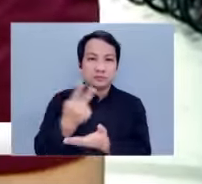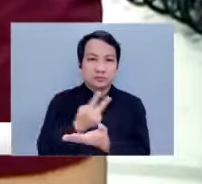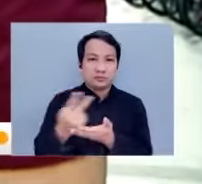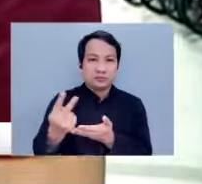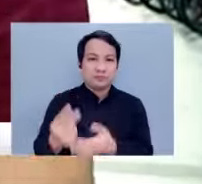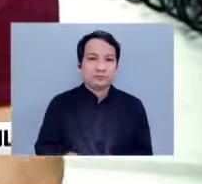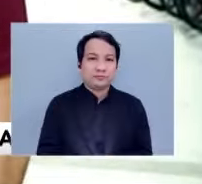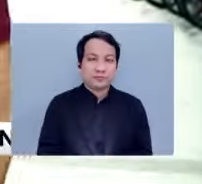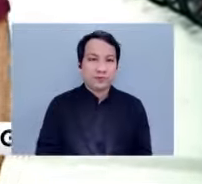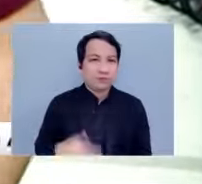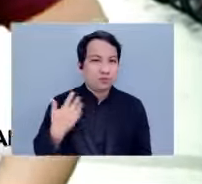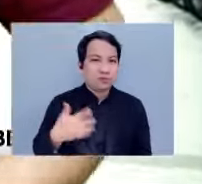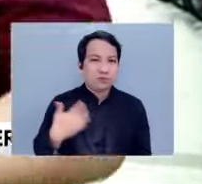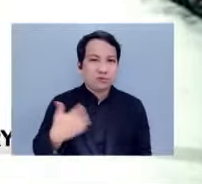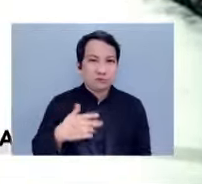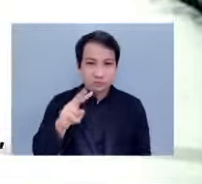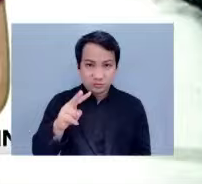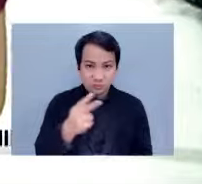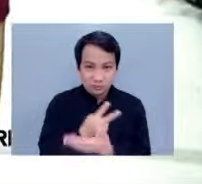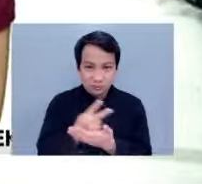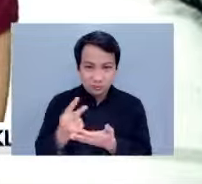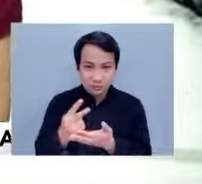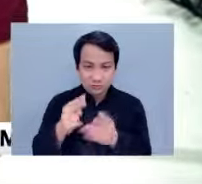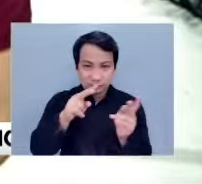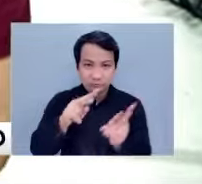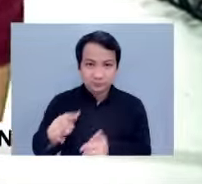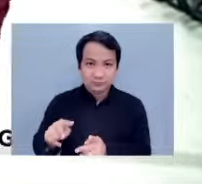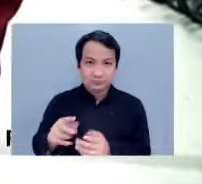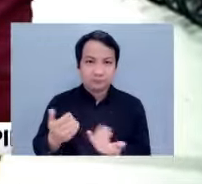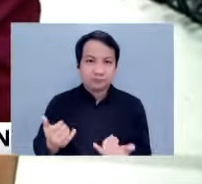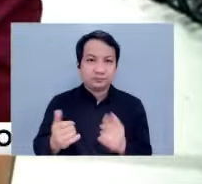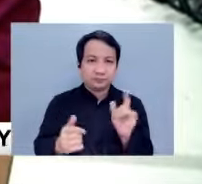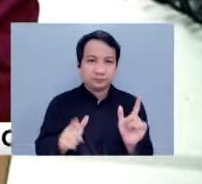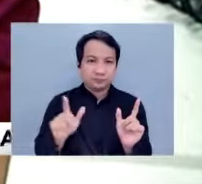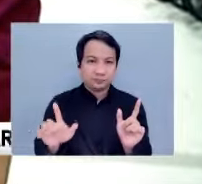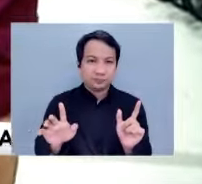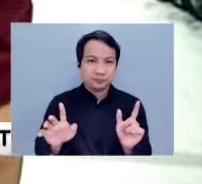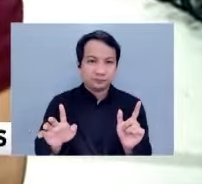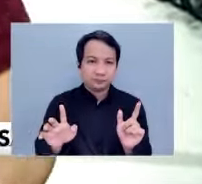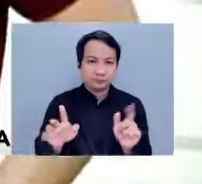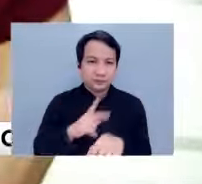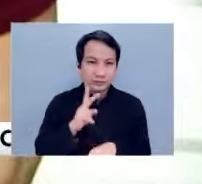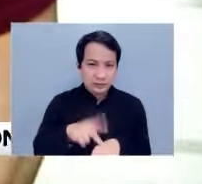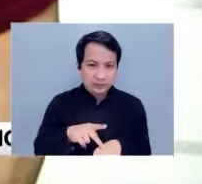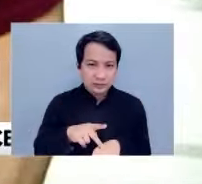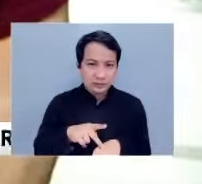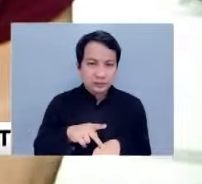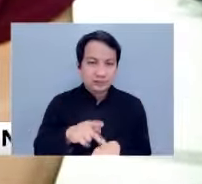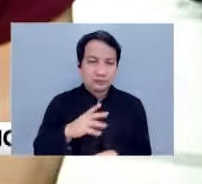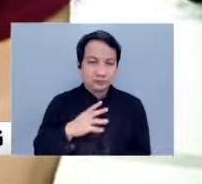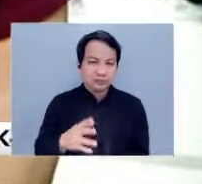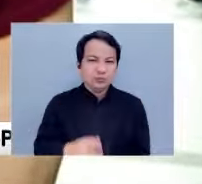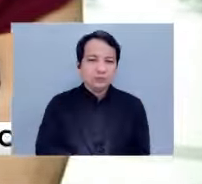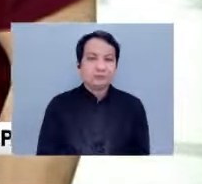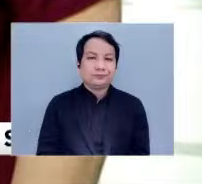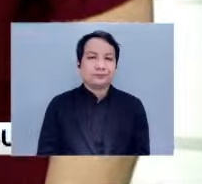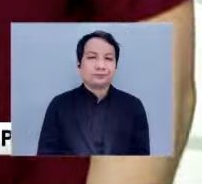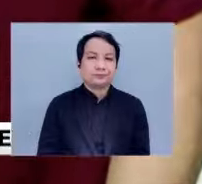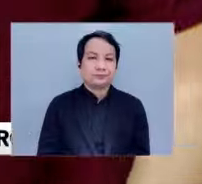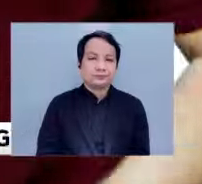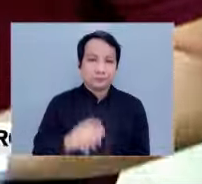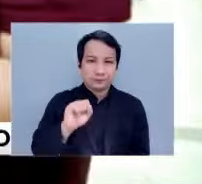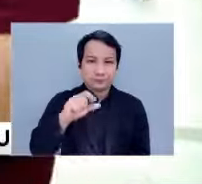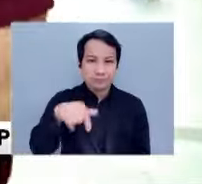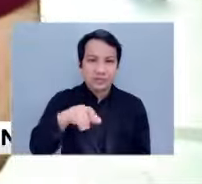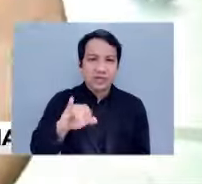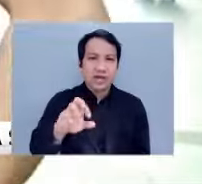2 weeks sa Palawan. Sarap naman. This 2024, Philippines ulit. Yes. Saan naman? Siguro sa Sikihor. Ah,